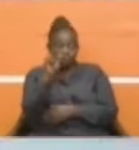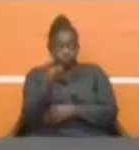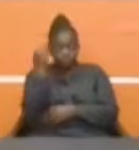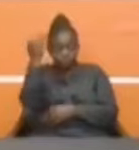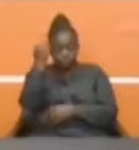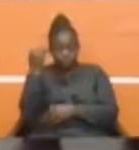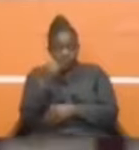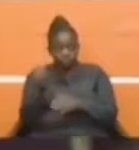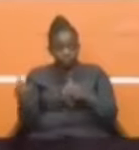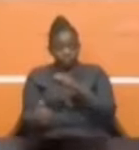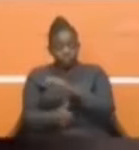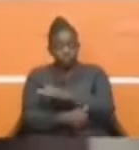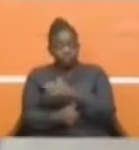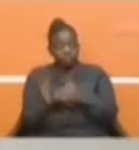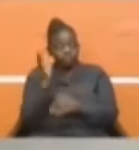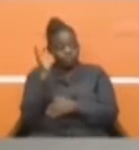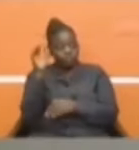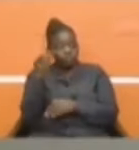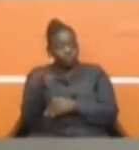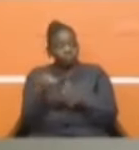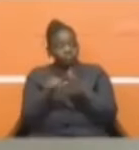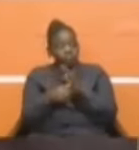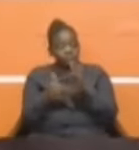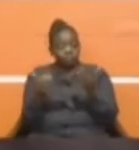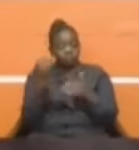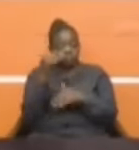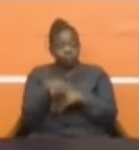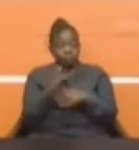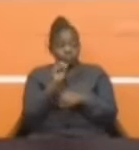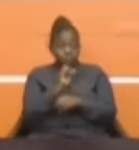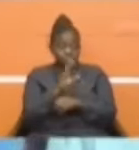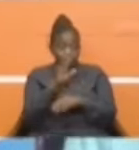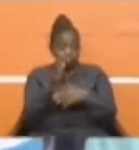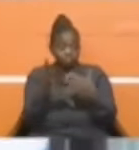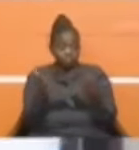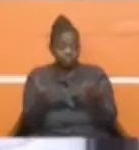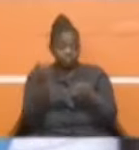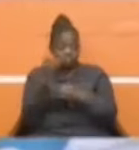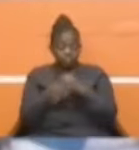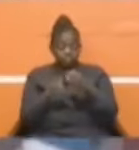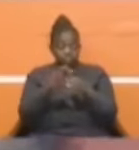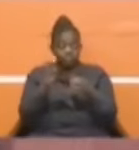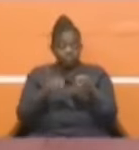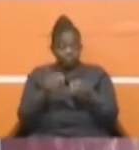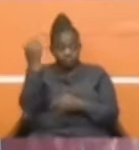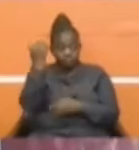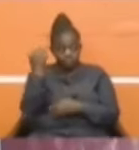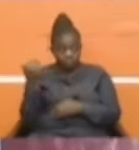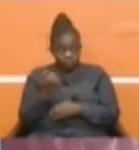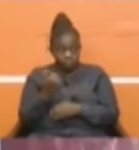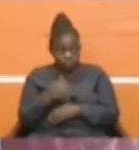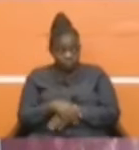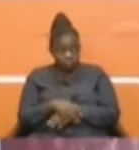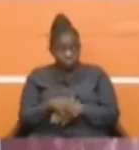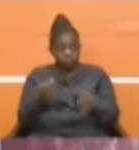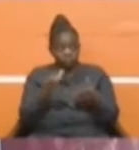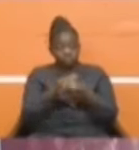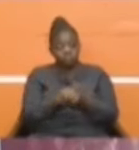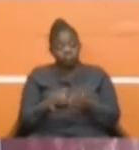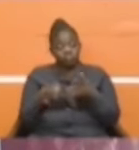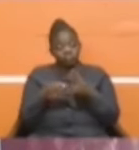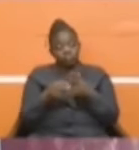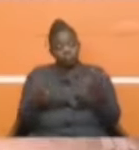ento ekakiri okuwulira ensonga zaabwe oluvala amagezi ge yabawa okuzimalira abwirwa kkooti okulema okola abafumbo bano bampeta